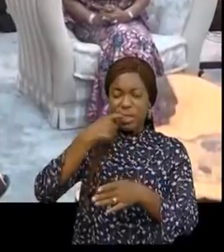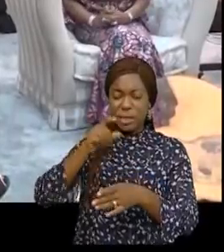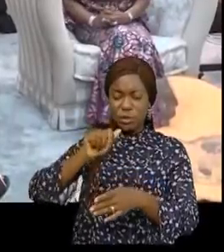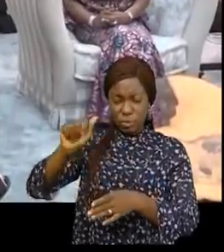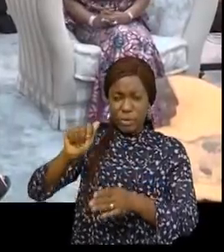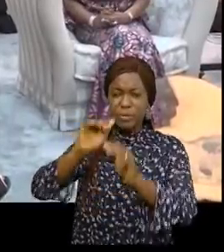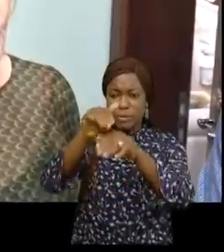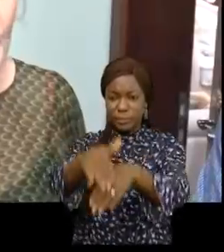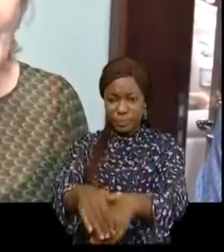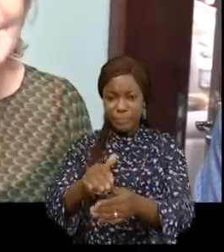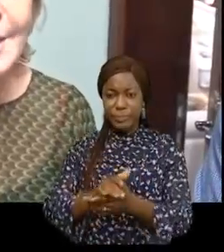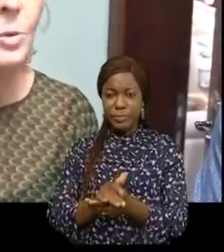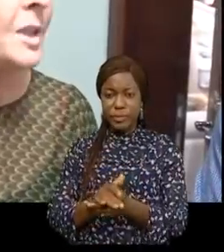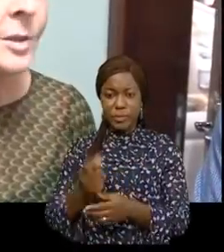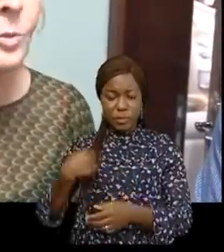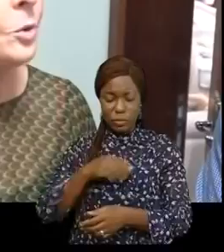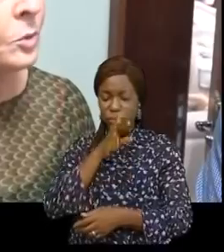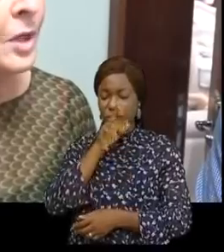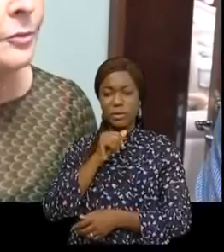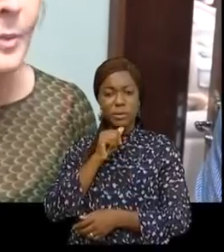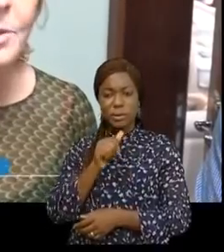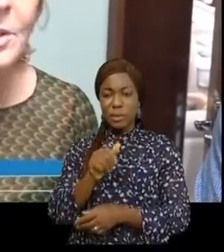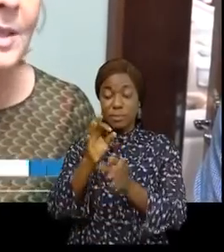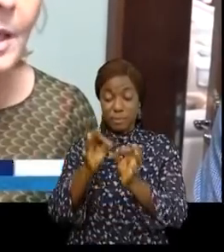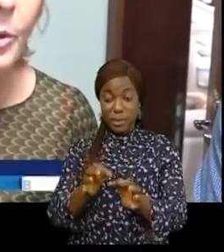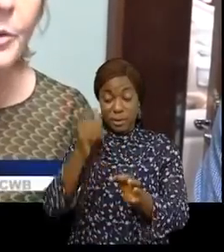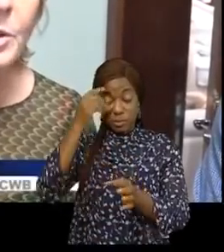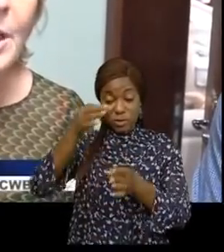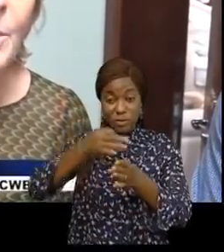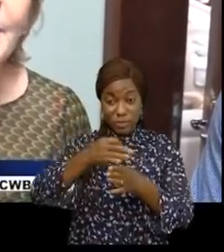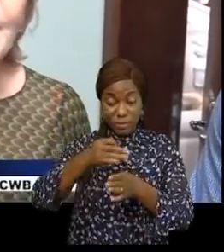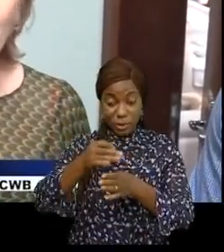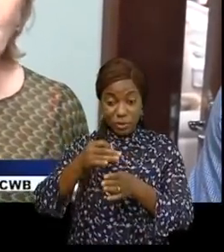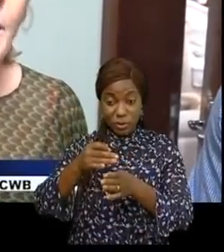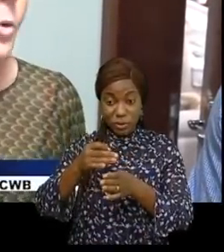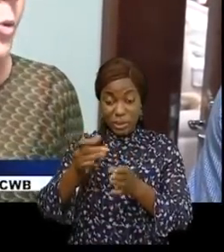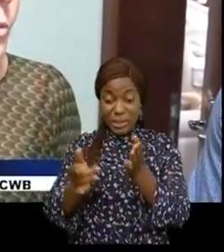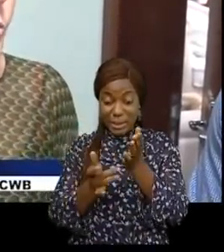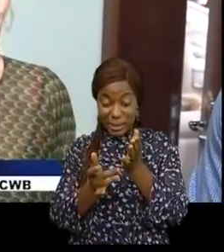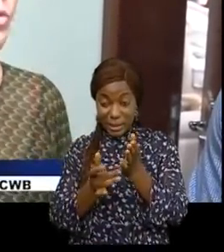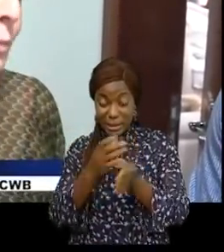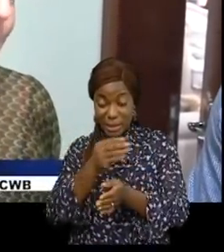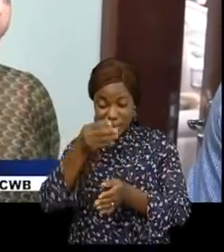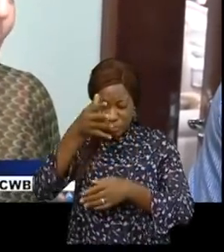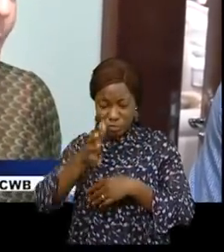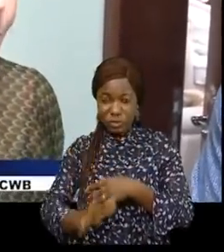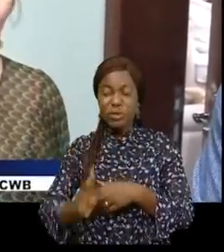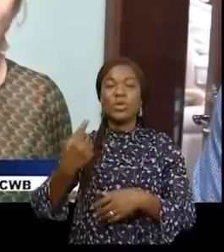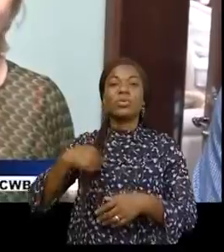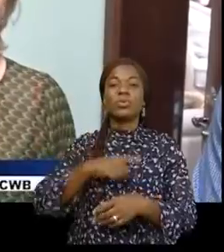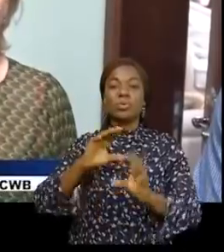personnellement. On ne va pas se mentir, on n'est pas sensu stricto dans la formation technique et professionnelle, mais on, dans tout ce qu'on fait, en